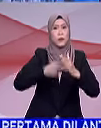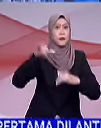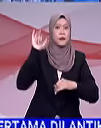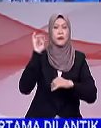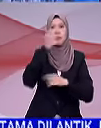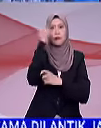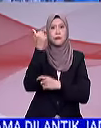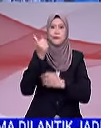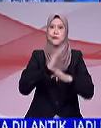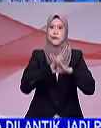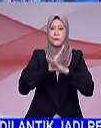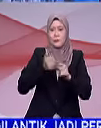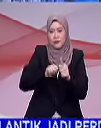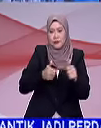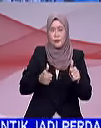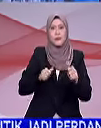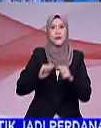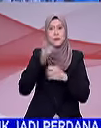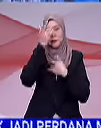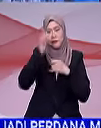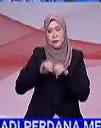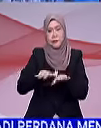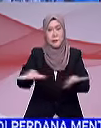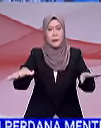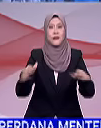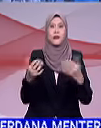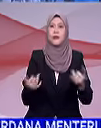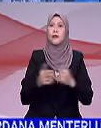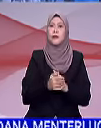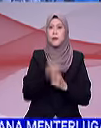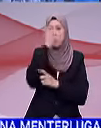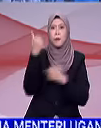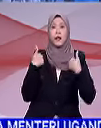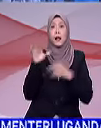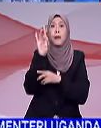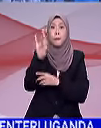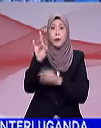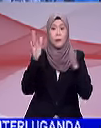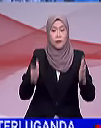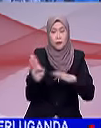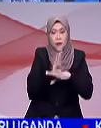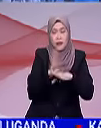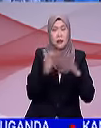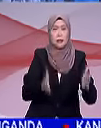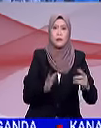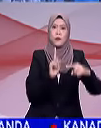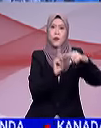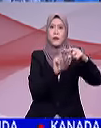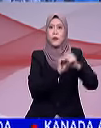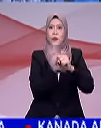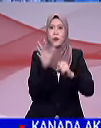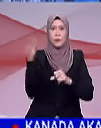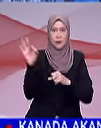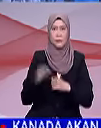pencegahan dan pengawalan penyakit berjangkit 1988 berikutan 8 punya gede premis terlebih didapati positif